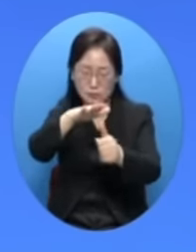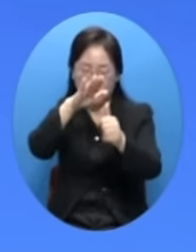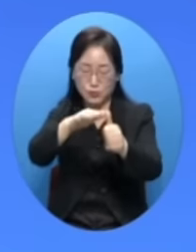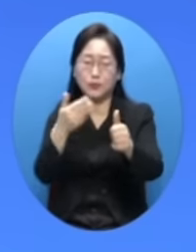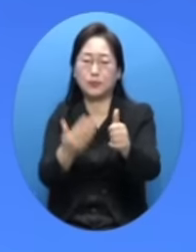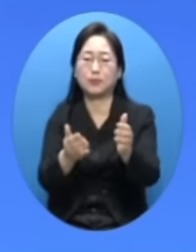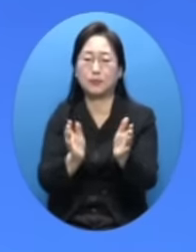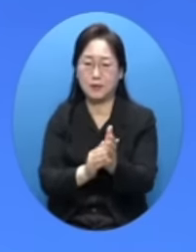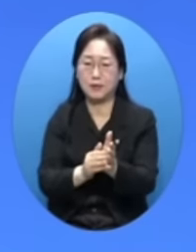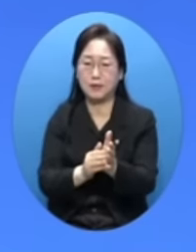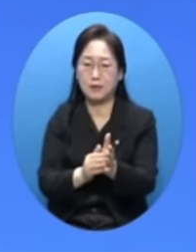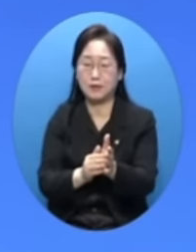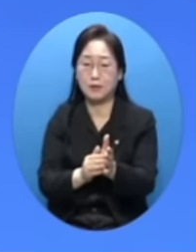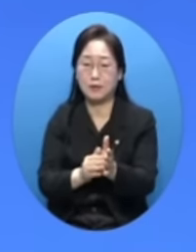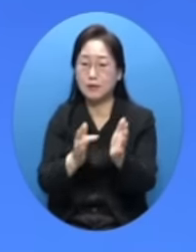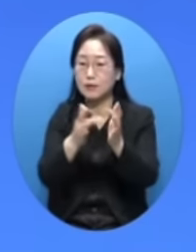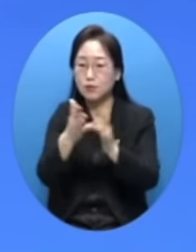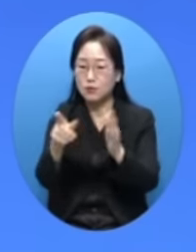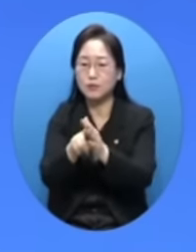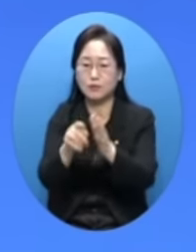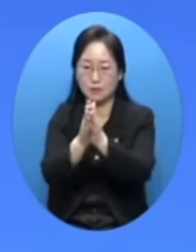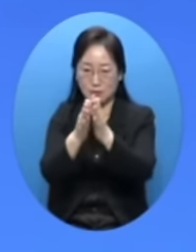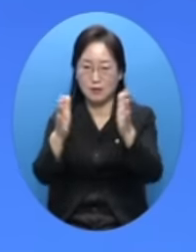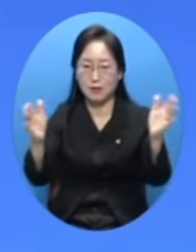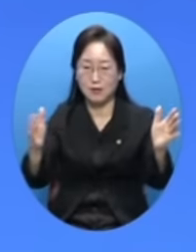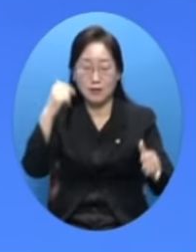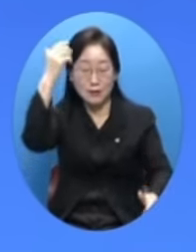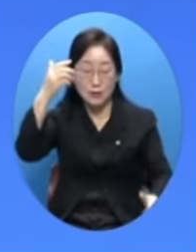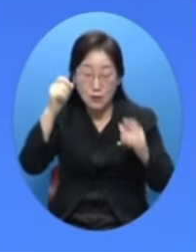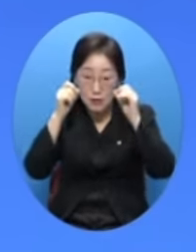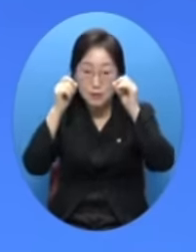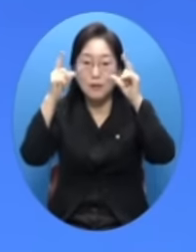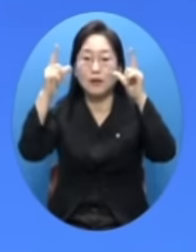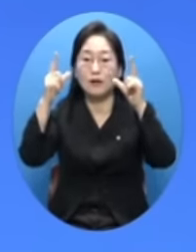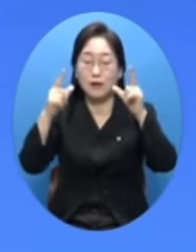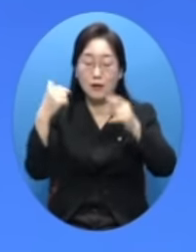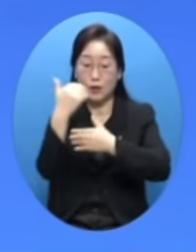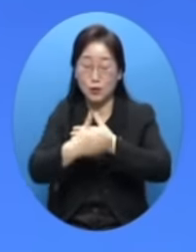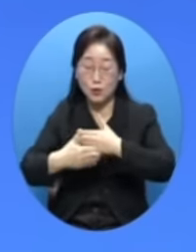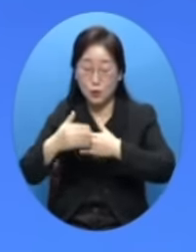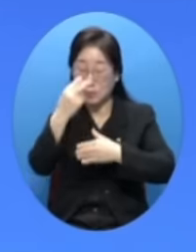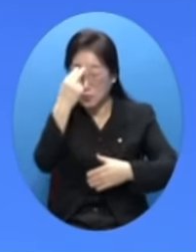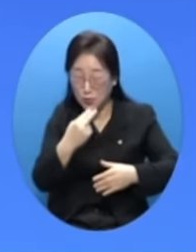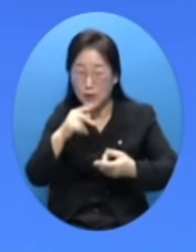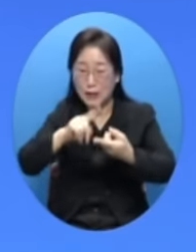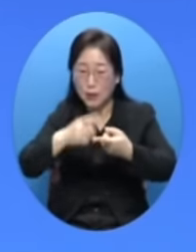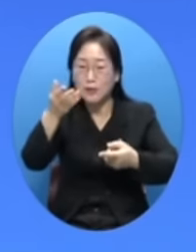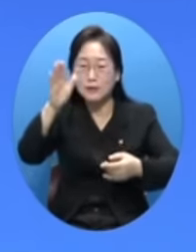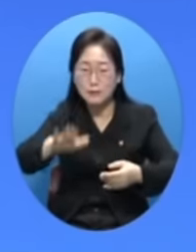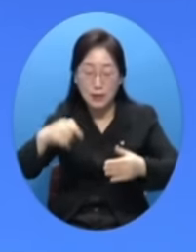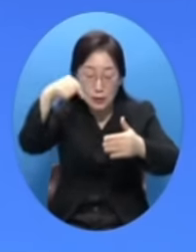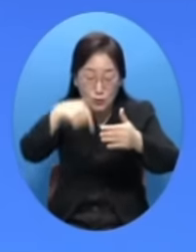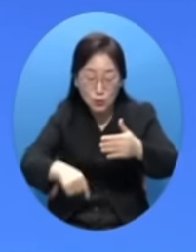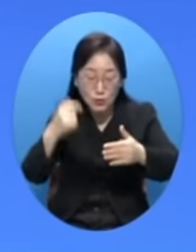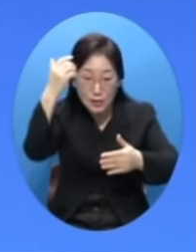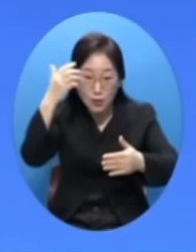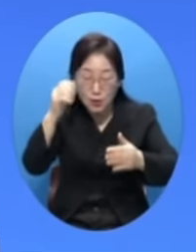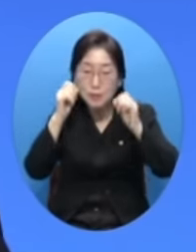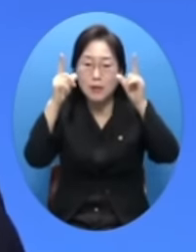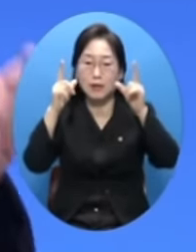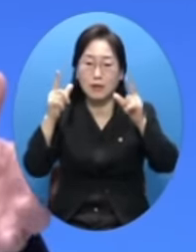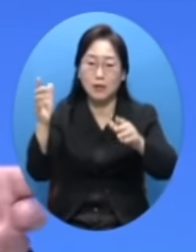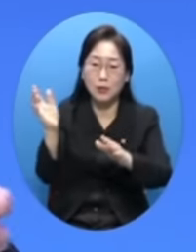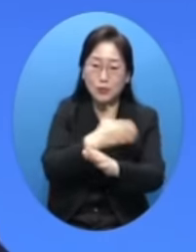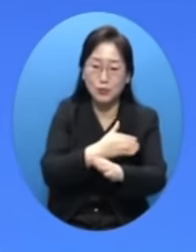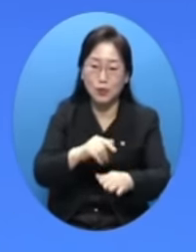주셨는데 거기서 예수님을 만났습니다 영인 눈이 떴습니다 육체의 눈을 뜨지 못했지만 영의 눈이 떠지고 나서